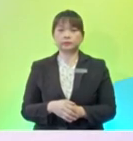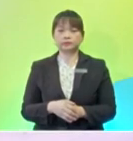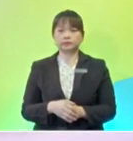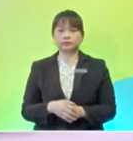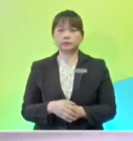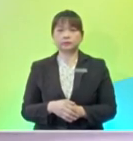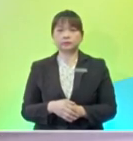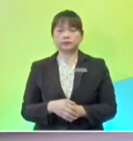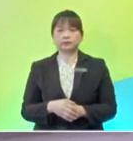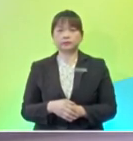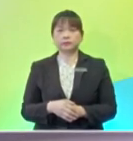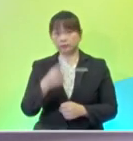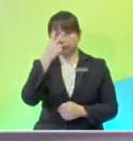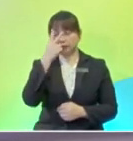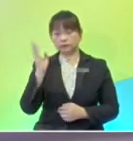nomor satu